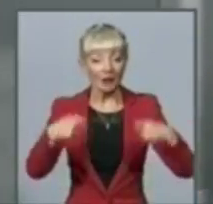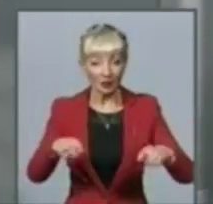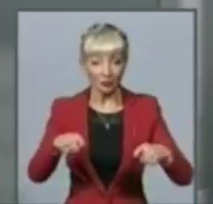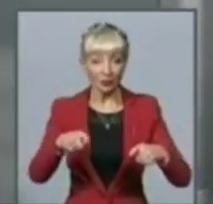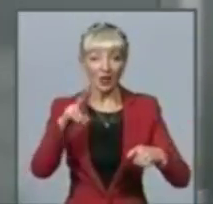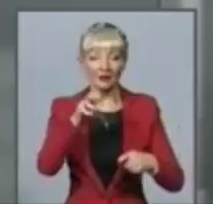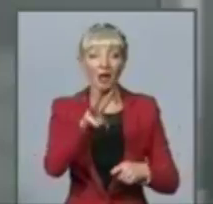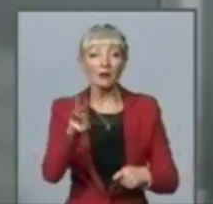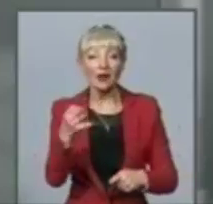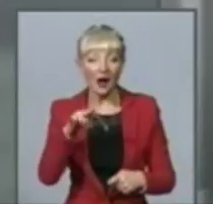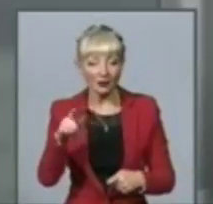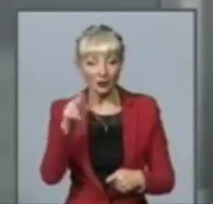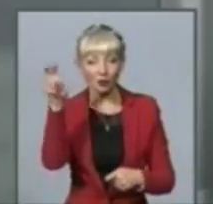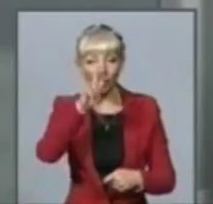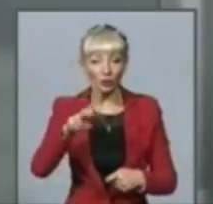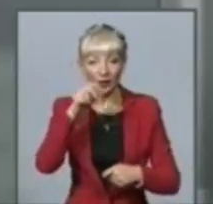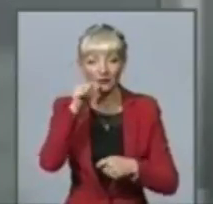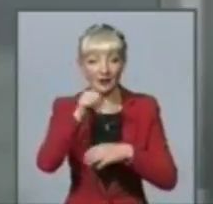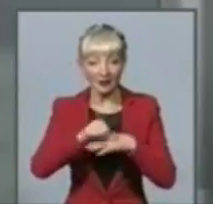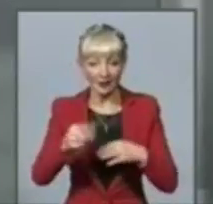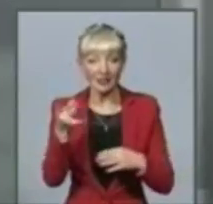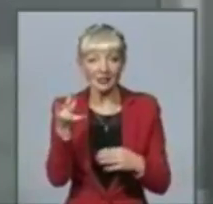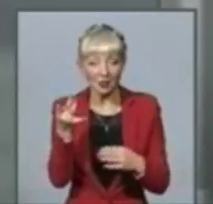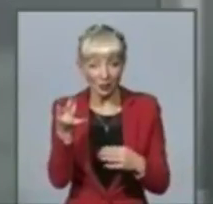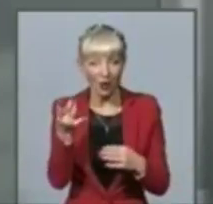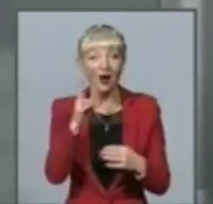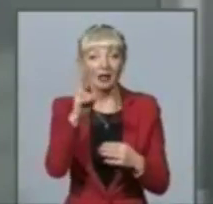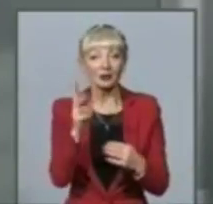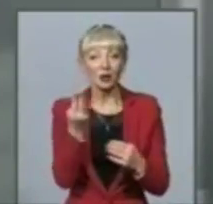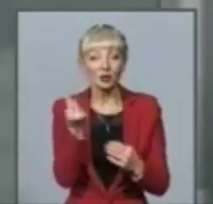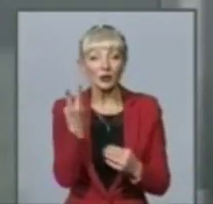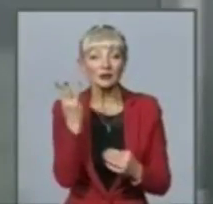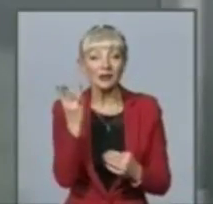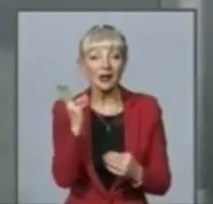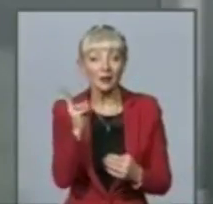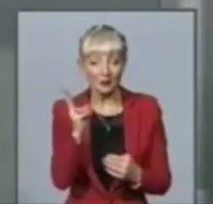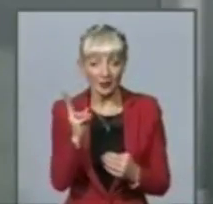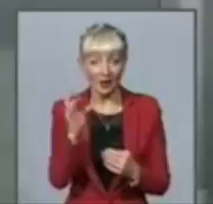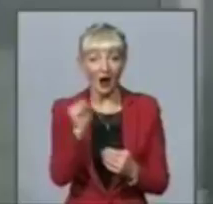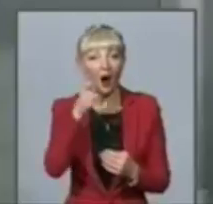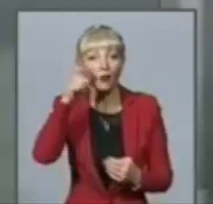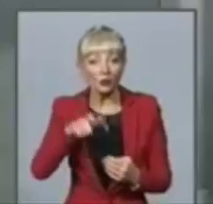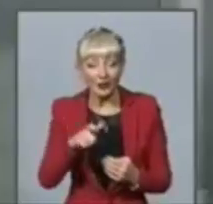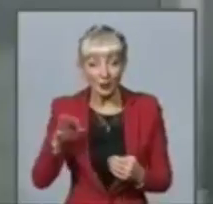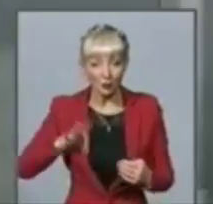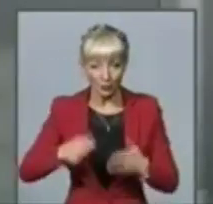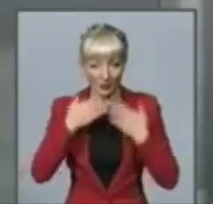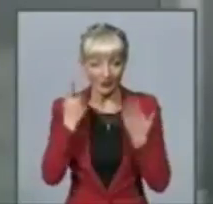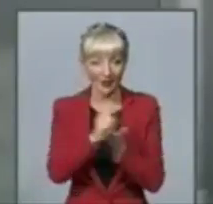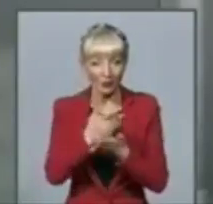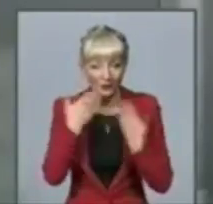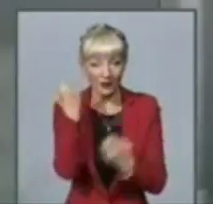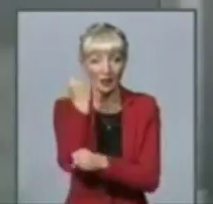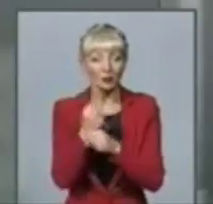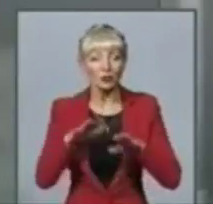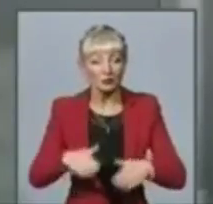на мільярди доларів за кордон сировину необроблену, яка коштує 3 копійки, заробляють самі, країни нічого з того немає. Податків нема, робочих місць